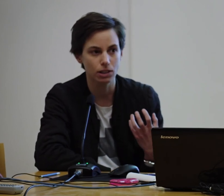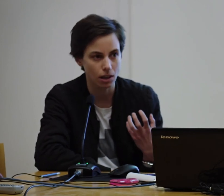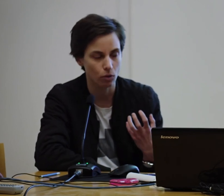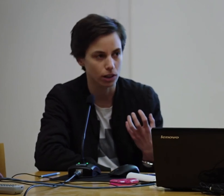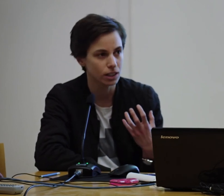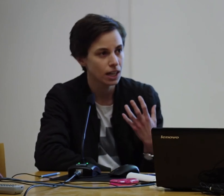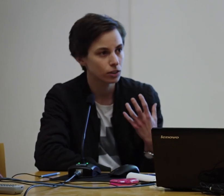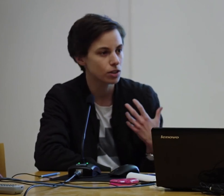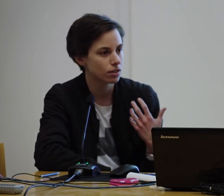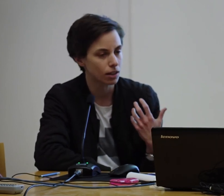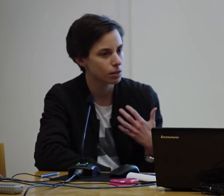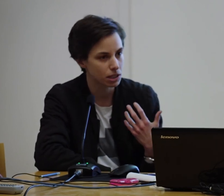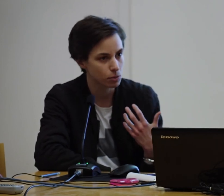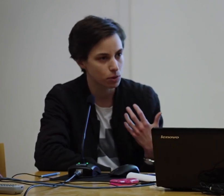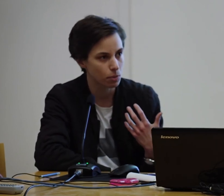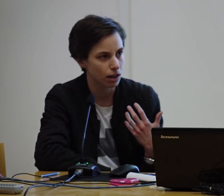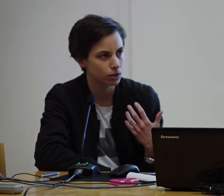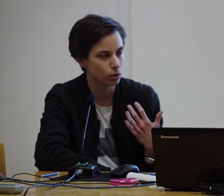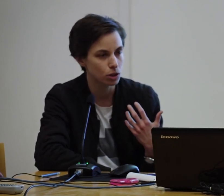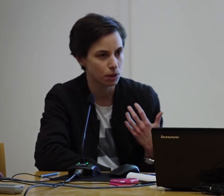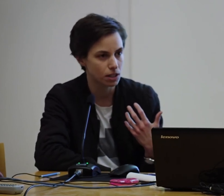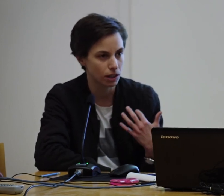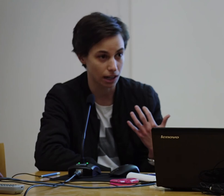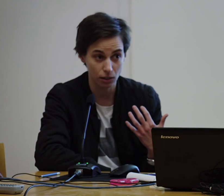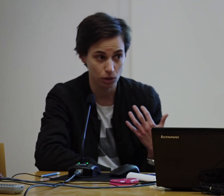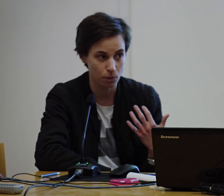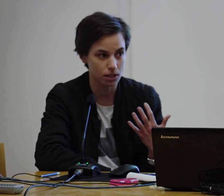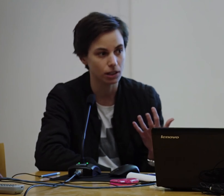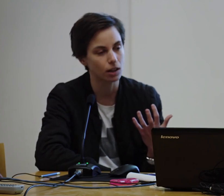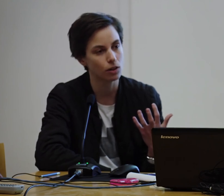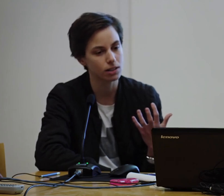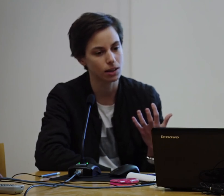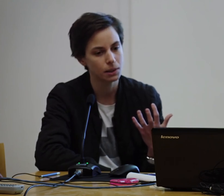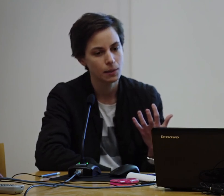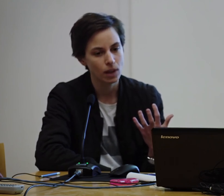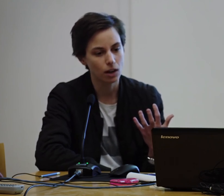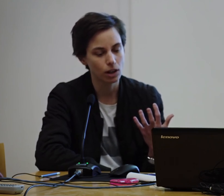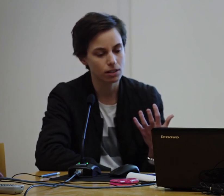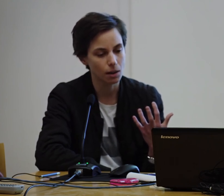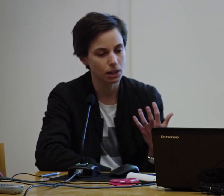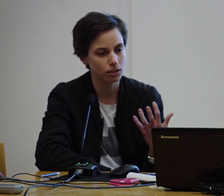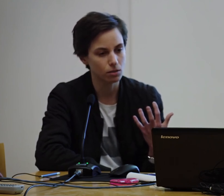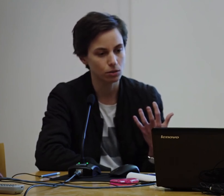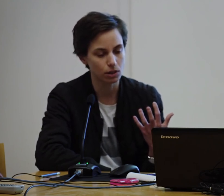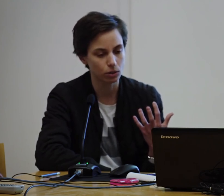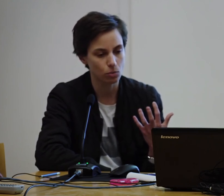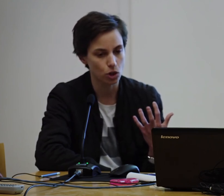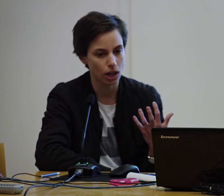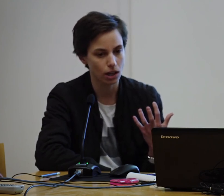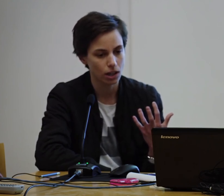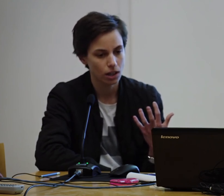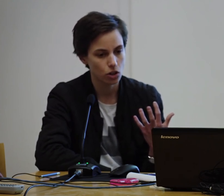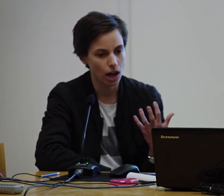vlastně o tých veciach hovoriť, to tým istým spôsobom, ako tých ľudí prizývať, akých ľudí prizývať, ako vlastne napríklad diskutovať o